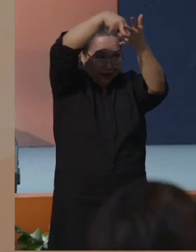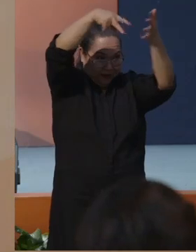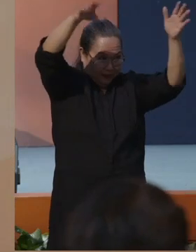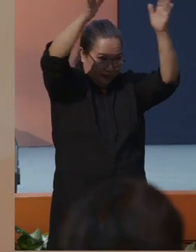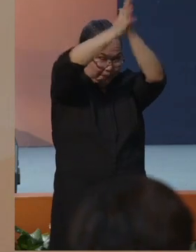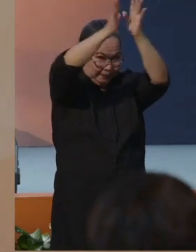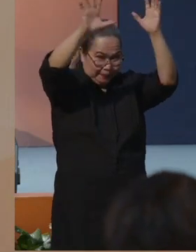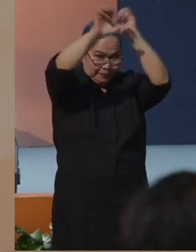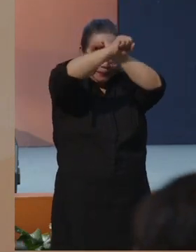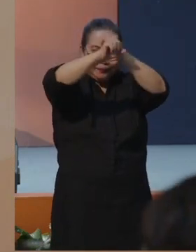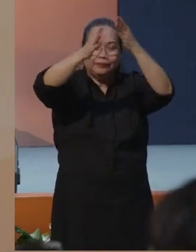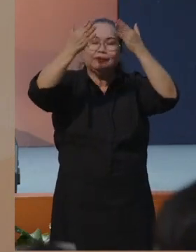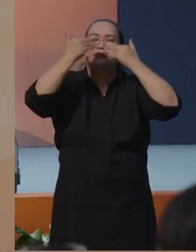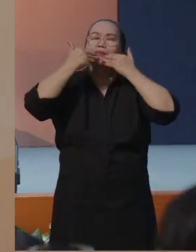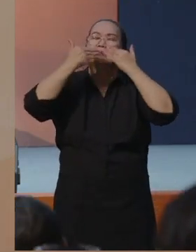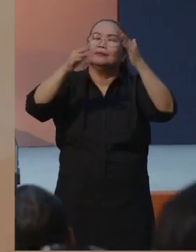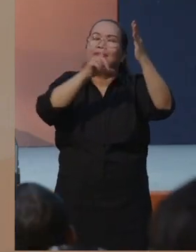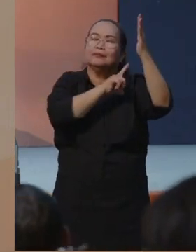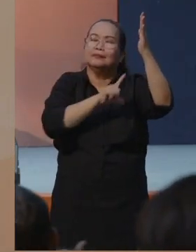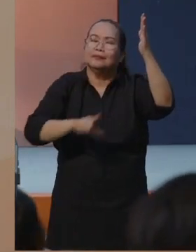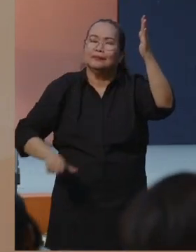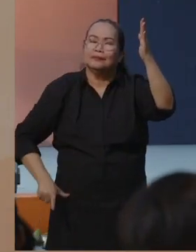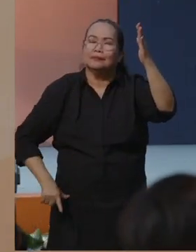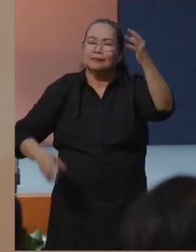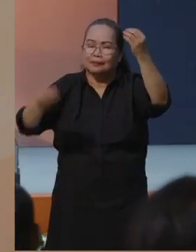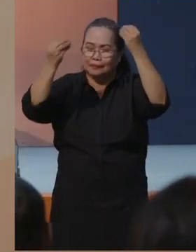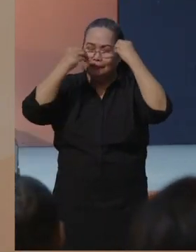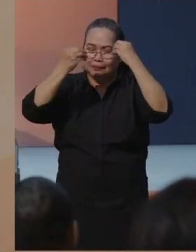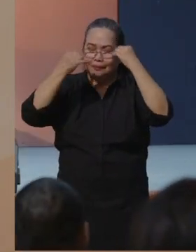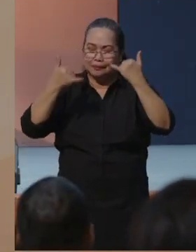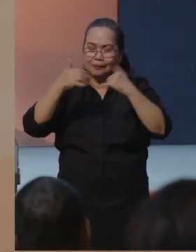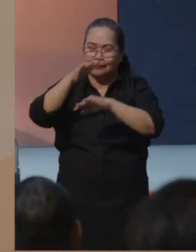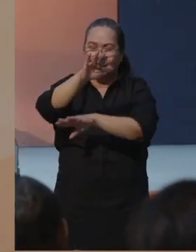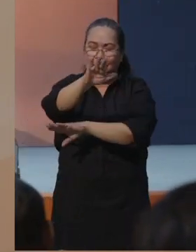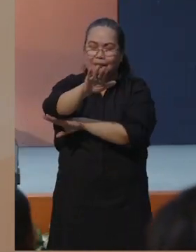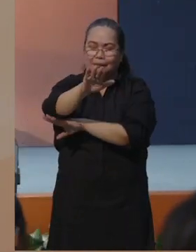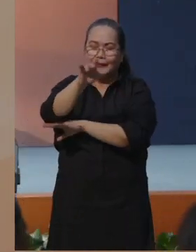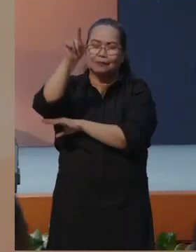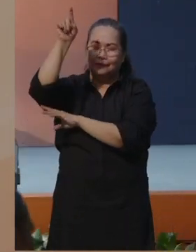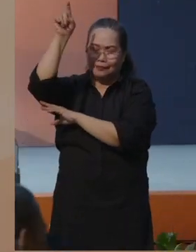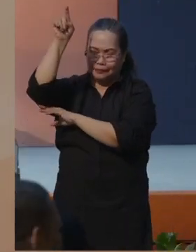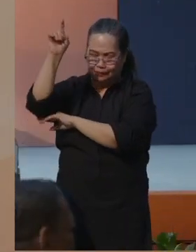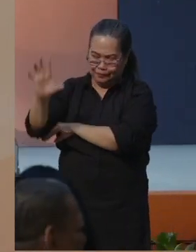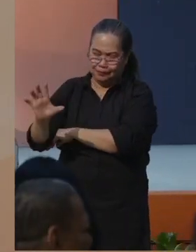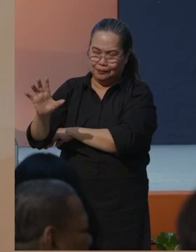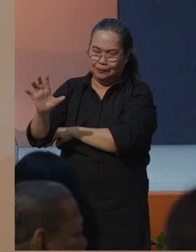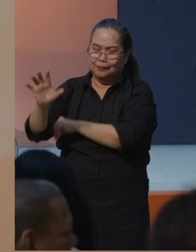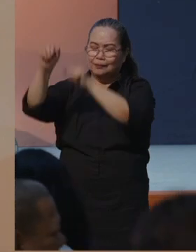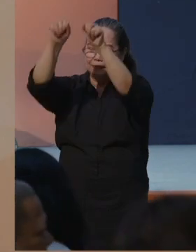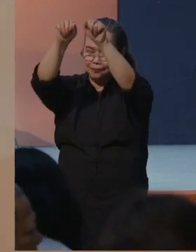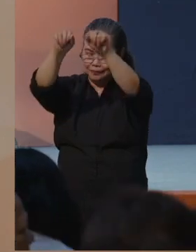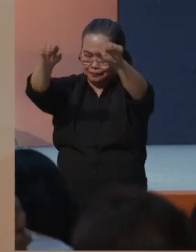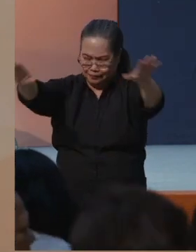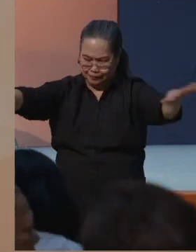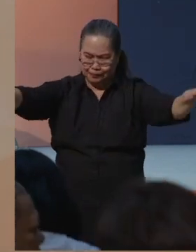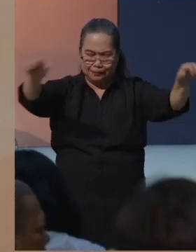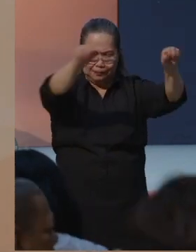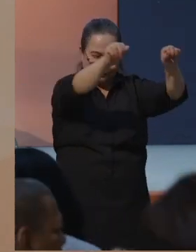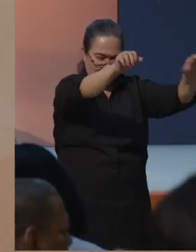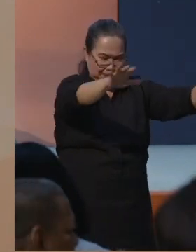Panginoon, marami pong salamat sa inyong turo sa amin sa hapong ito. Kayo po ang magbasbas ng inyong